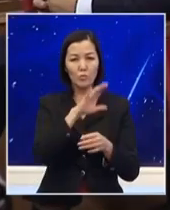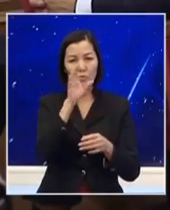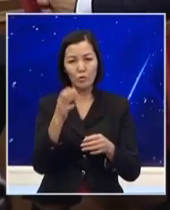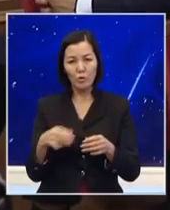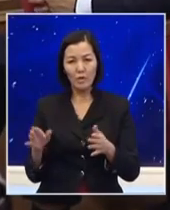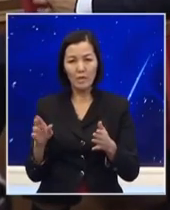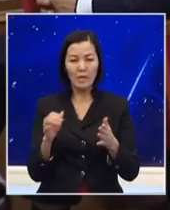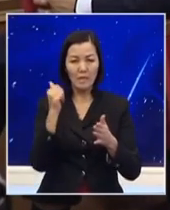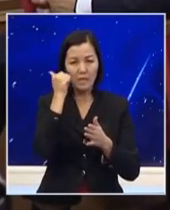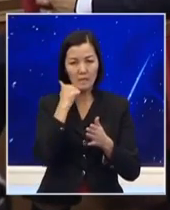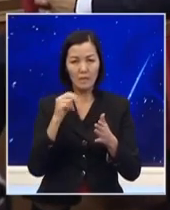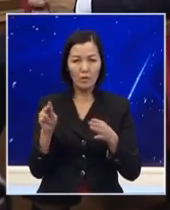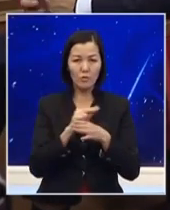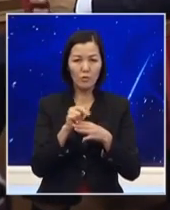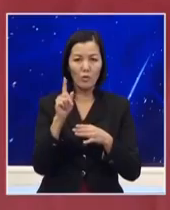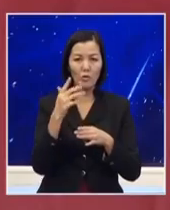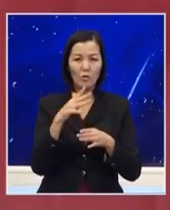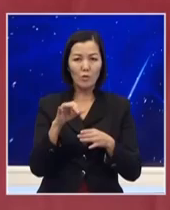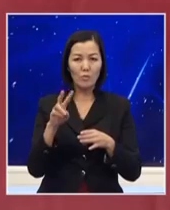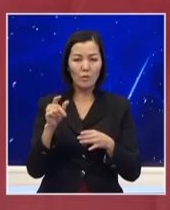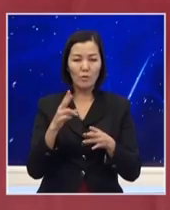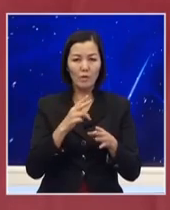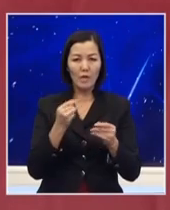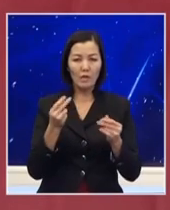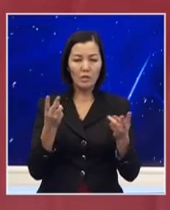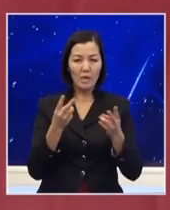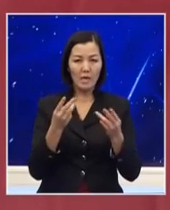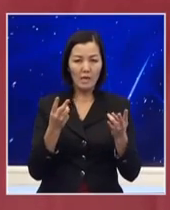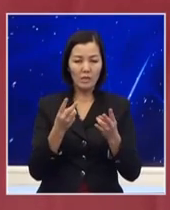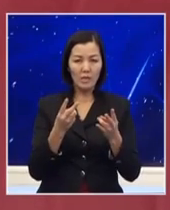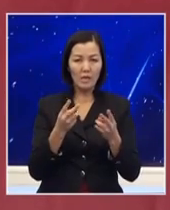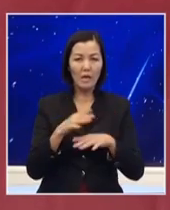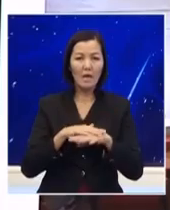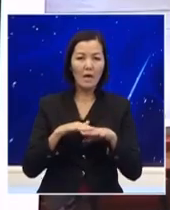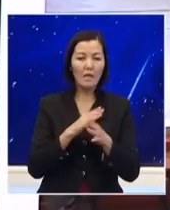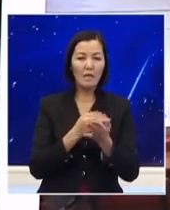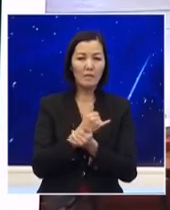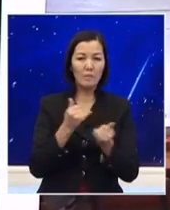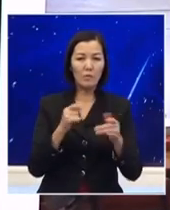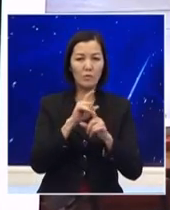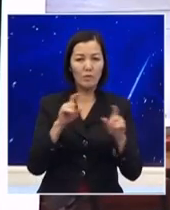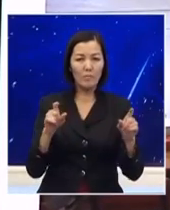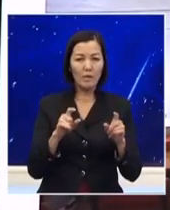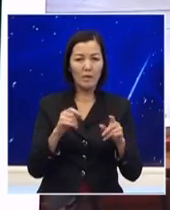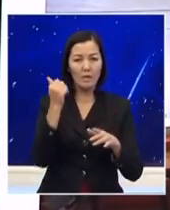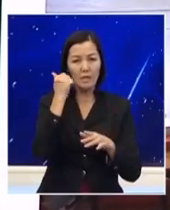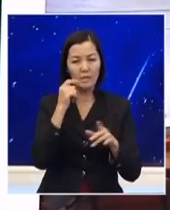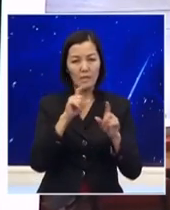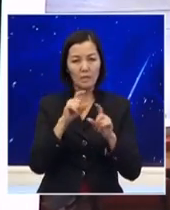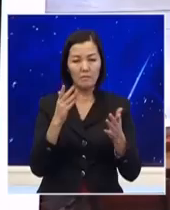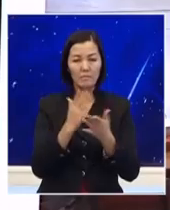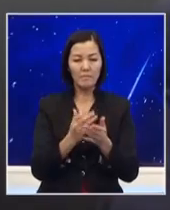ескірген. Жөндеуден өткізу үшін 150 миллион теңге қажет. Сонымен қатар аумақта халыққа қызмет көрсететін мекемелер апатты жағдайда